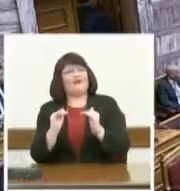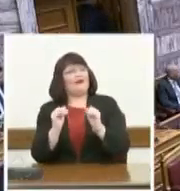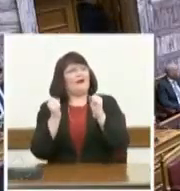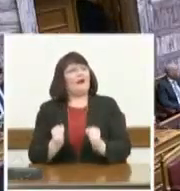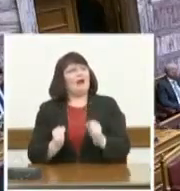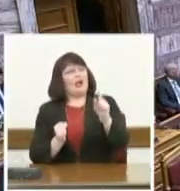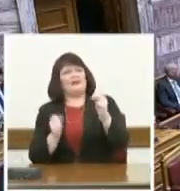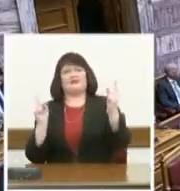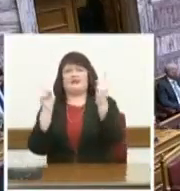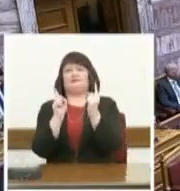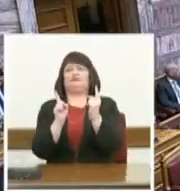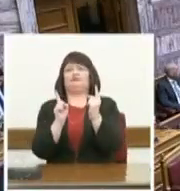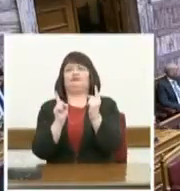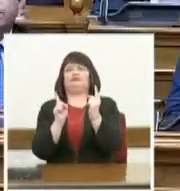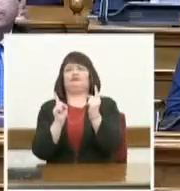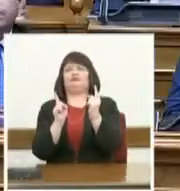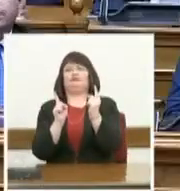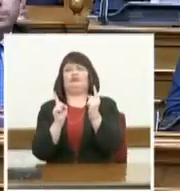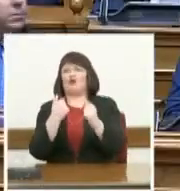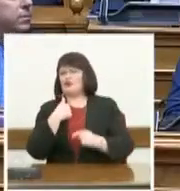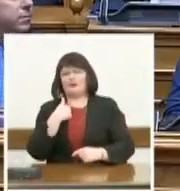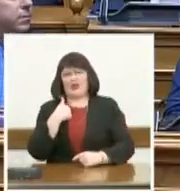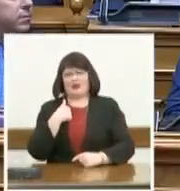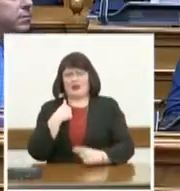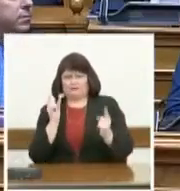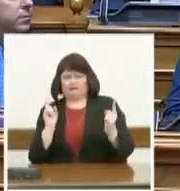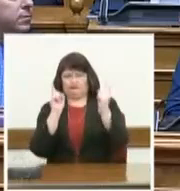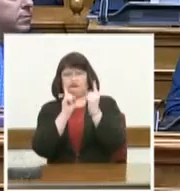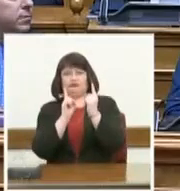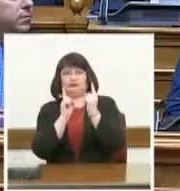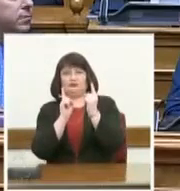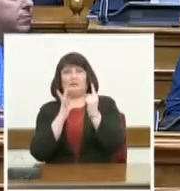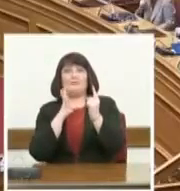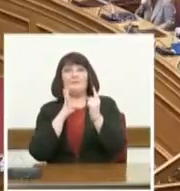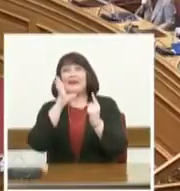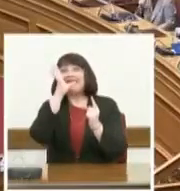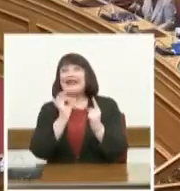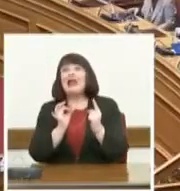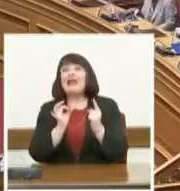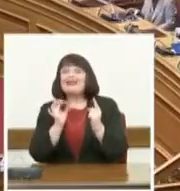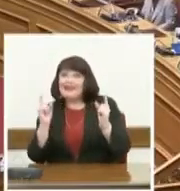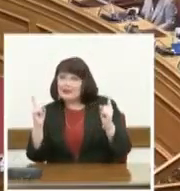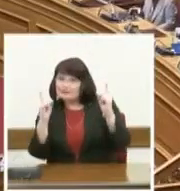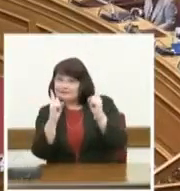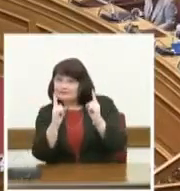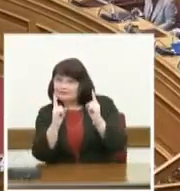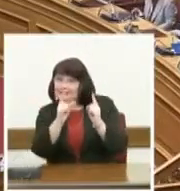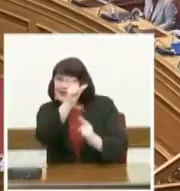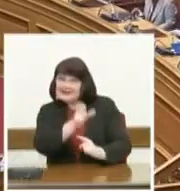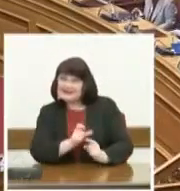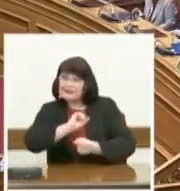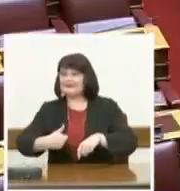Ανδρουλάκης, κατέστησε σαφές, δεν άφησε κανένα περιθώριο συνεργασίας με τη Νέα Δημοκρατία. Επίσης,